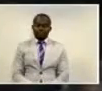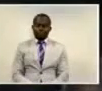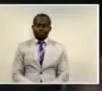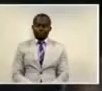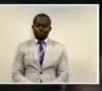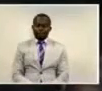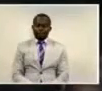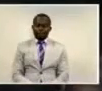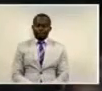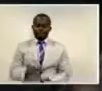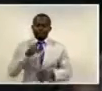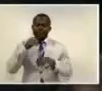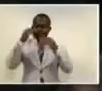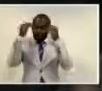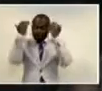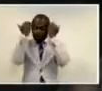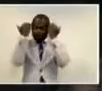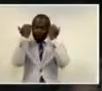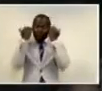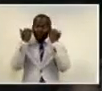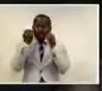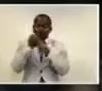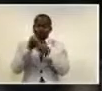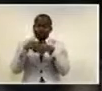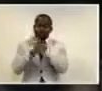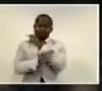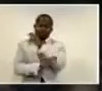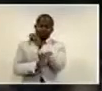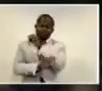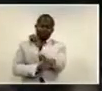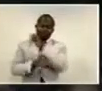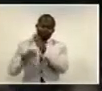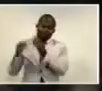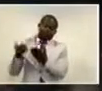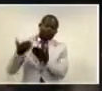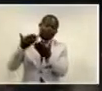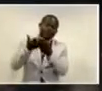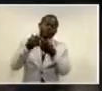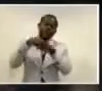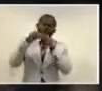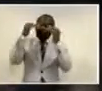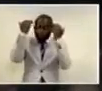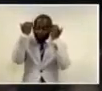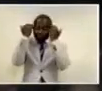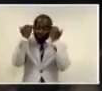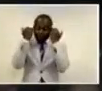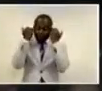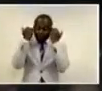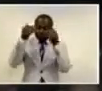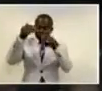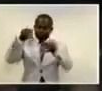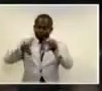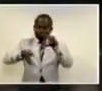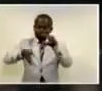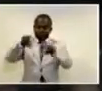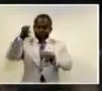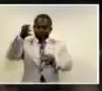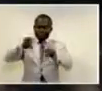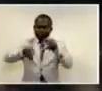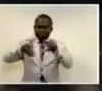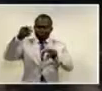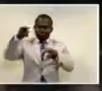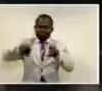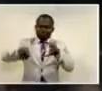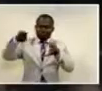hari ubutabera burakora hano mu gihugu tuzabageza mu butabera hari ubutabera